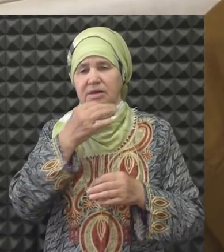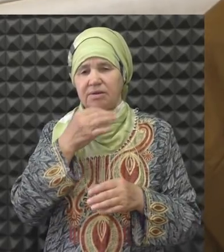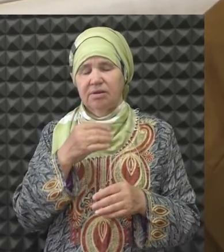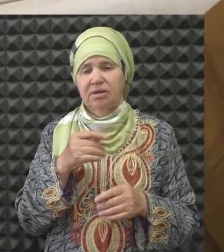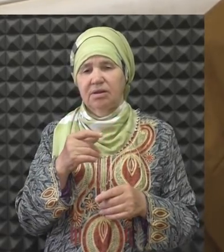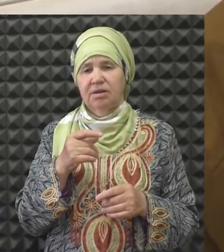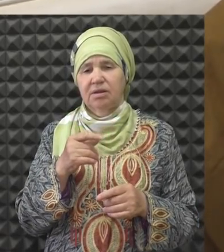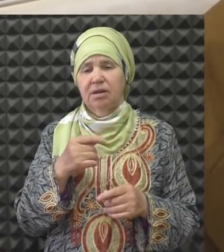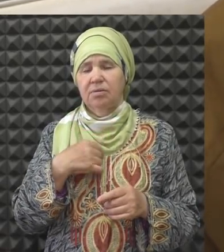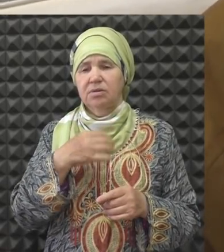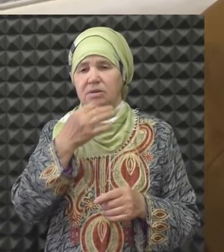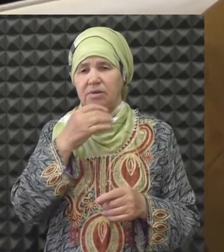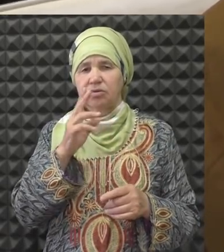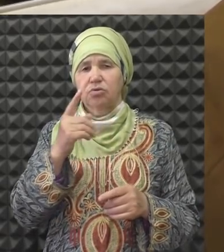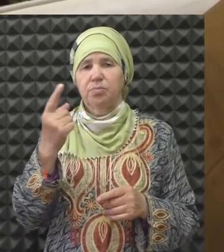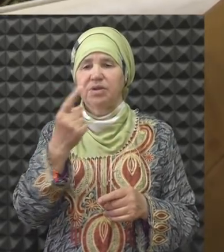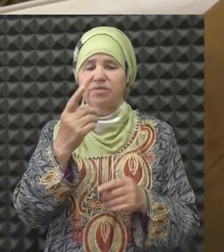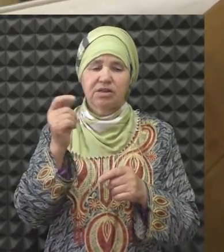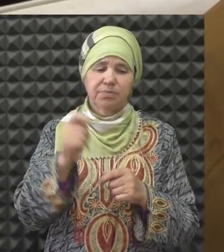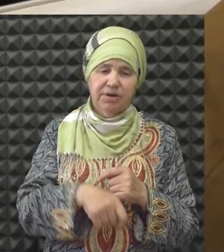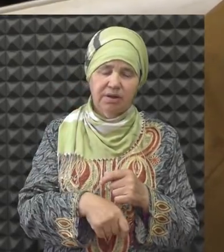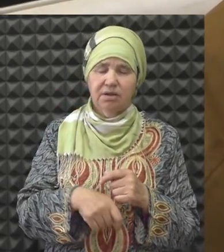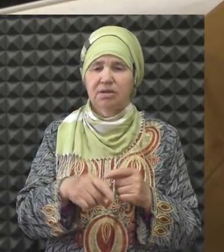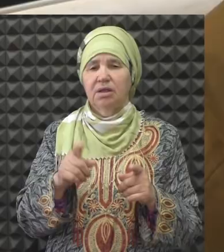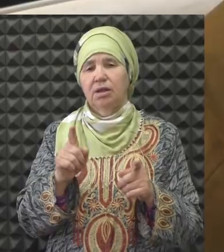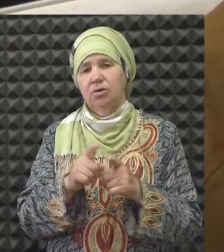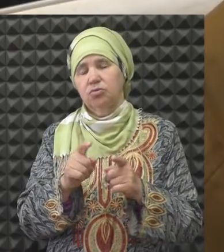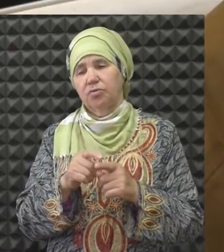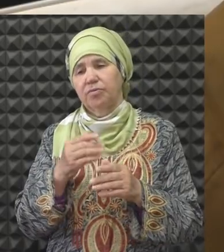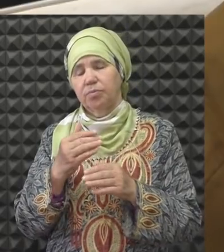Здесь очень нравится. И, вот, и мне нравится, и кто первый раз уже